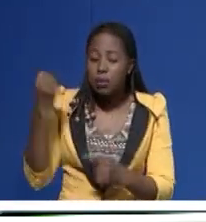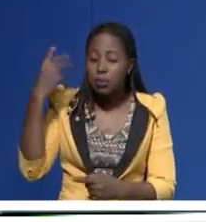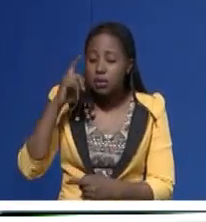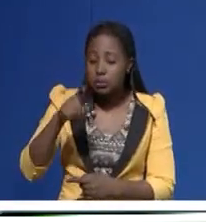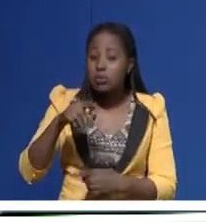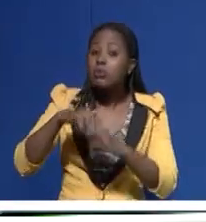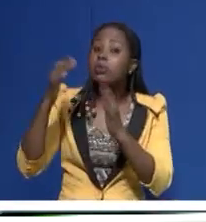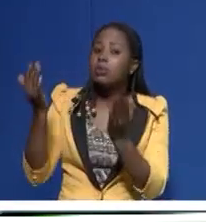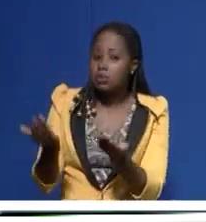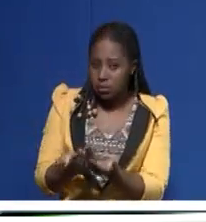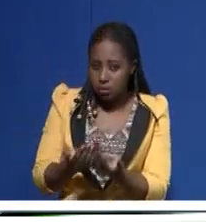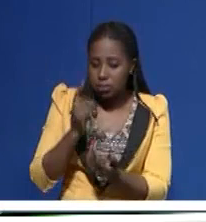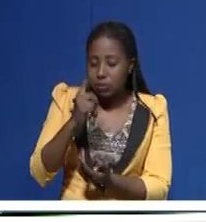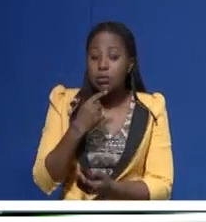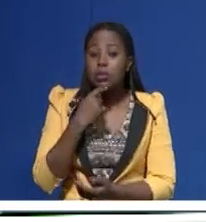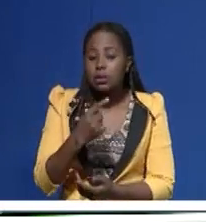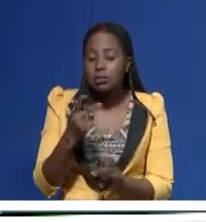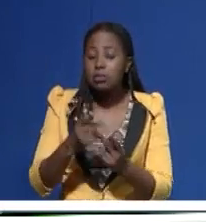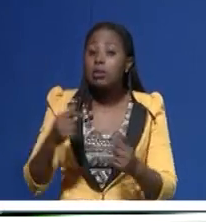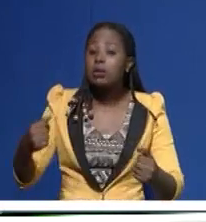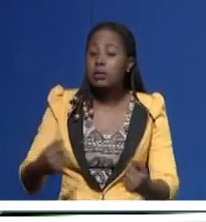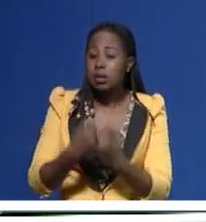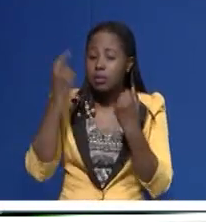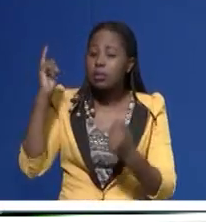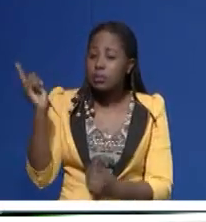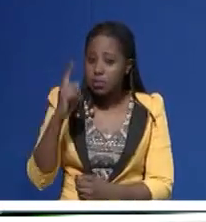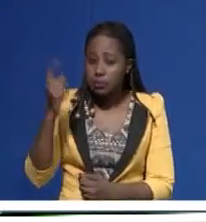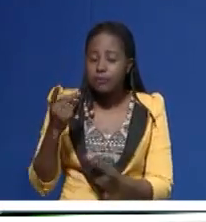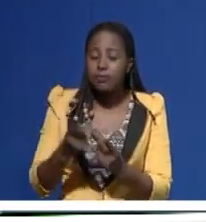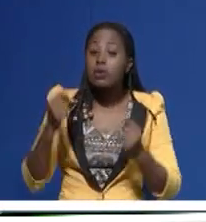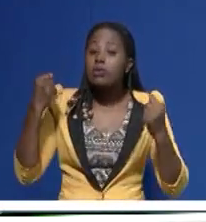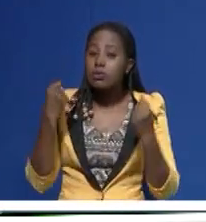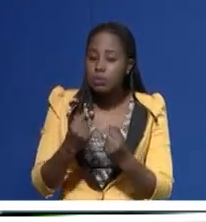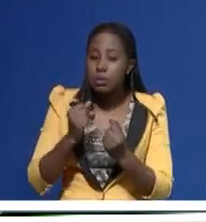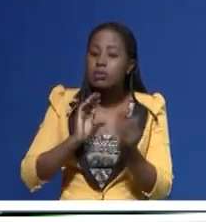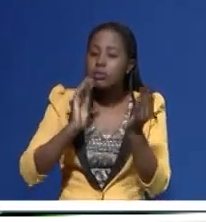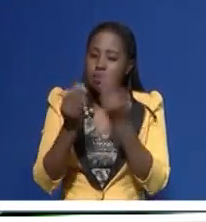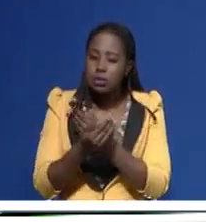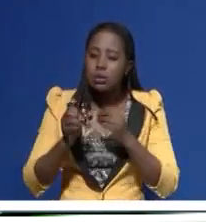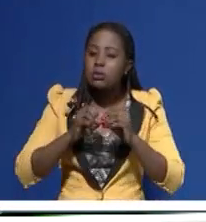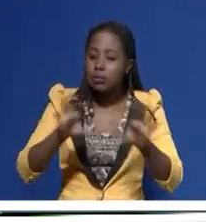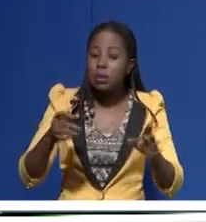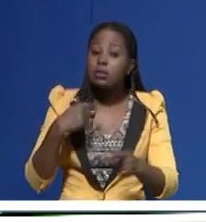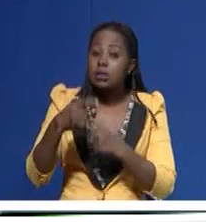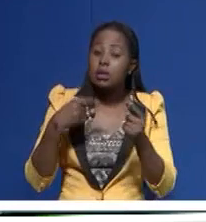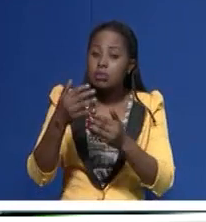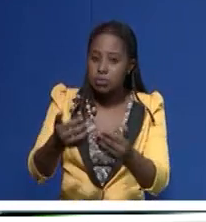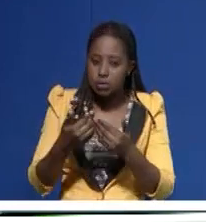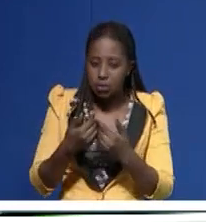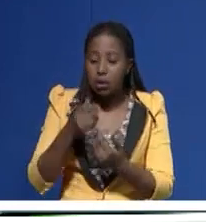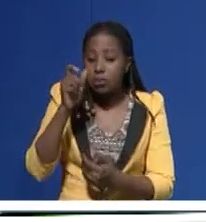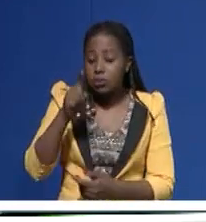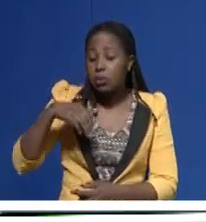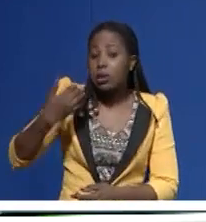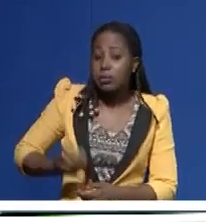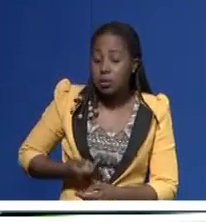virusi hivyo duniani ambavyo vimetajwa kuwa janga la kimataifa na juhudi za kudhibiti kusambaa zinachukuliwa. Mtu huyo